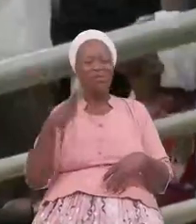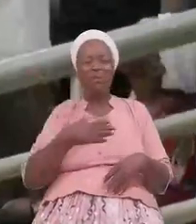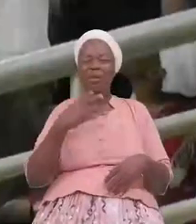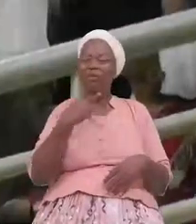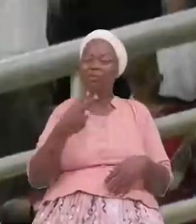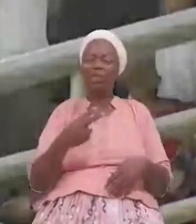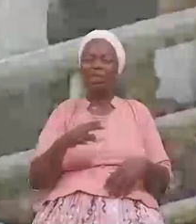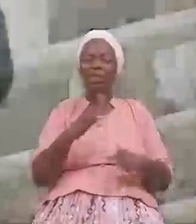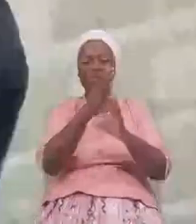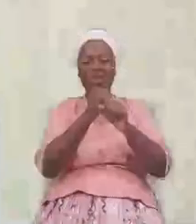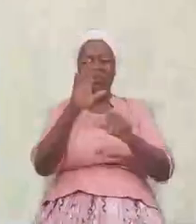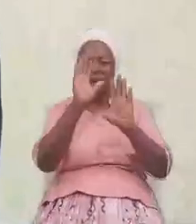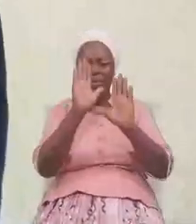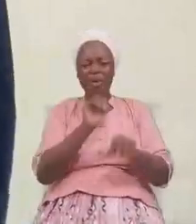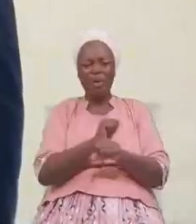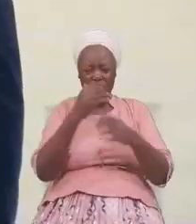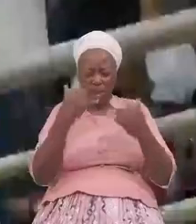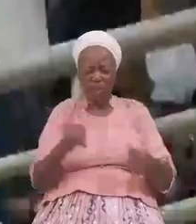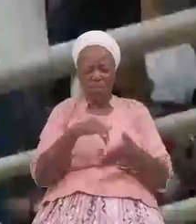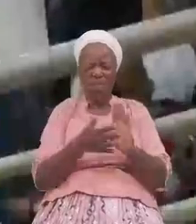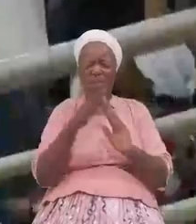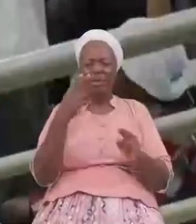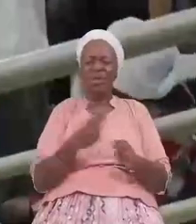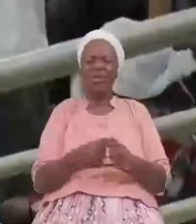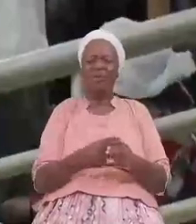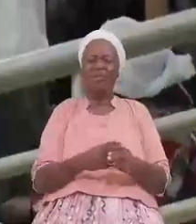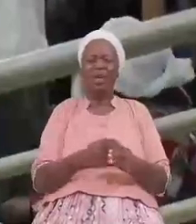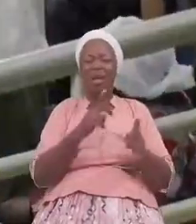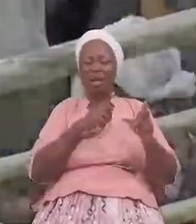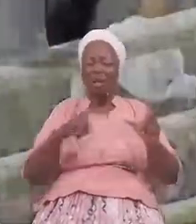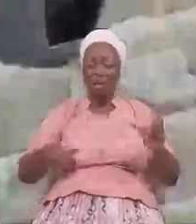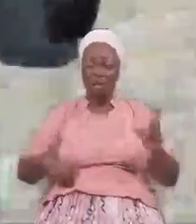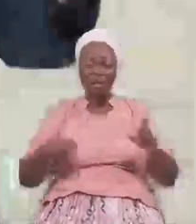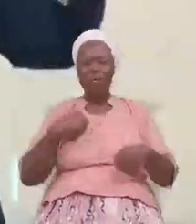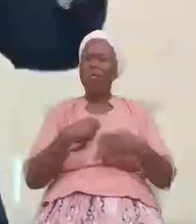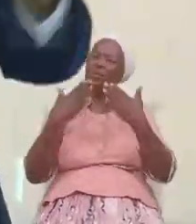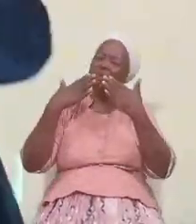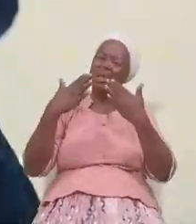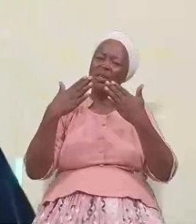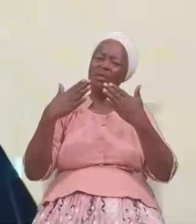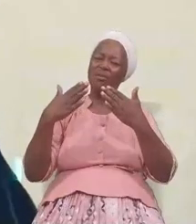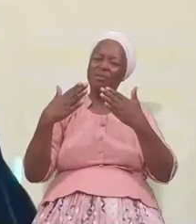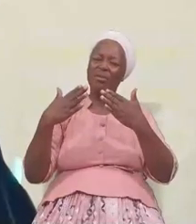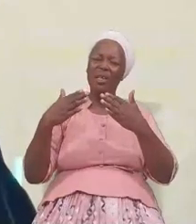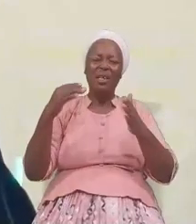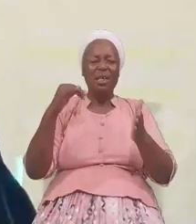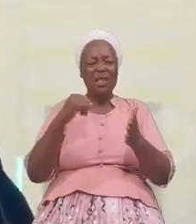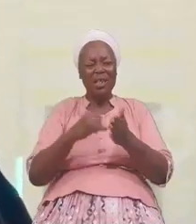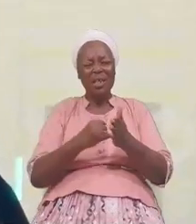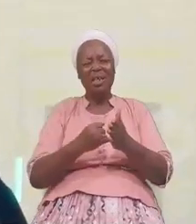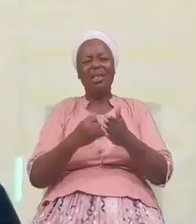votre miracle maintenant. Seigneur, nous te remercions. C'est